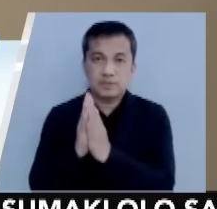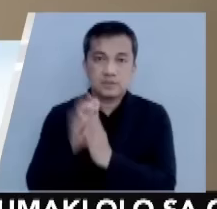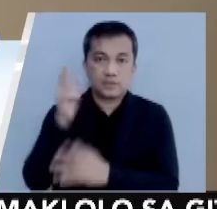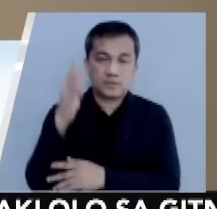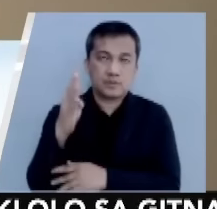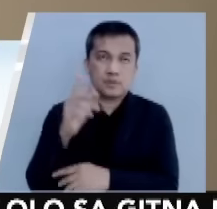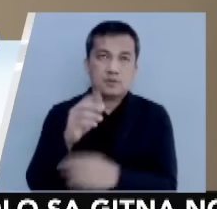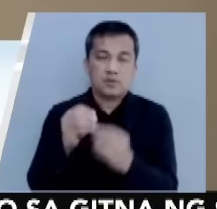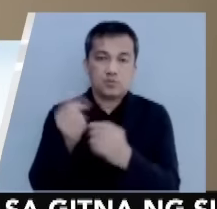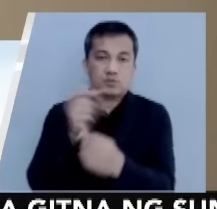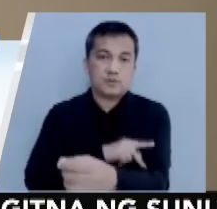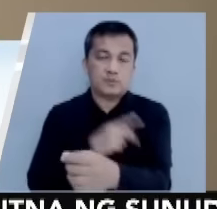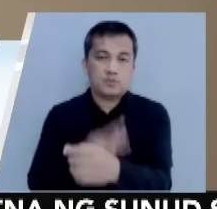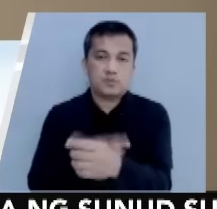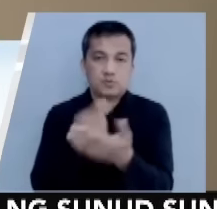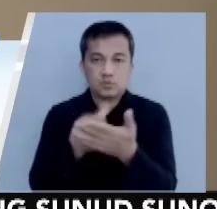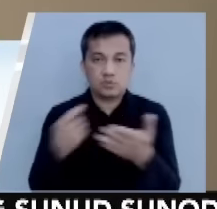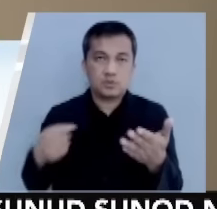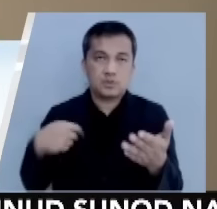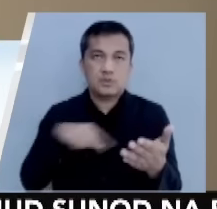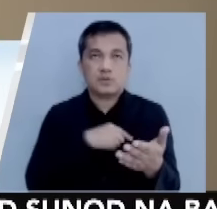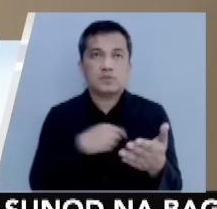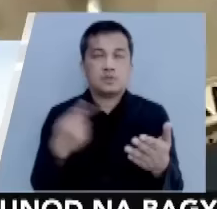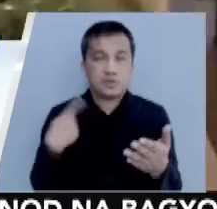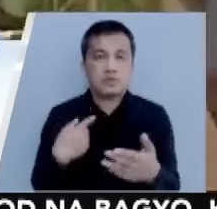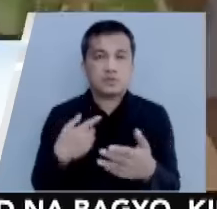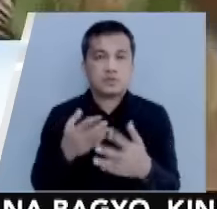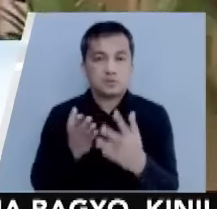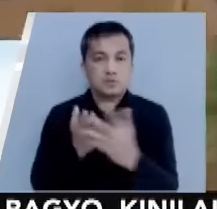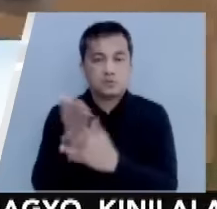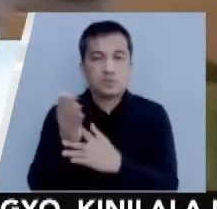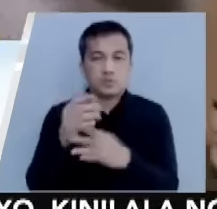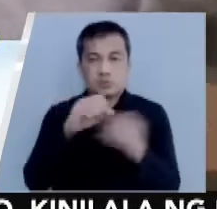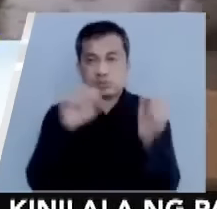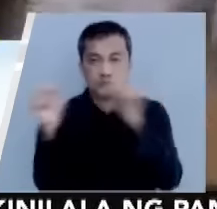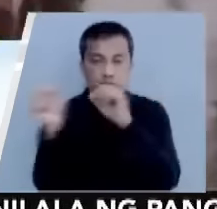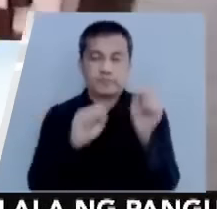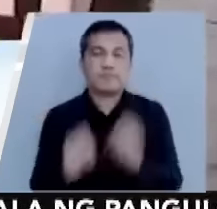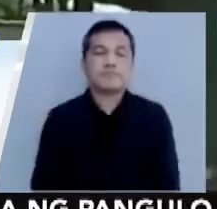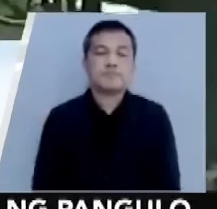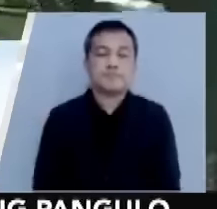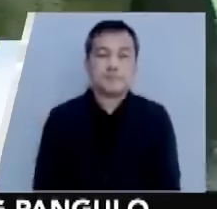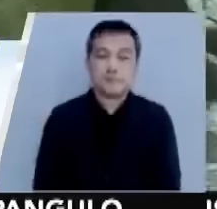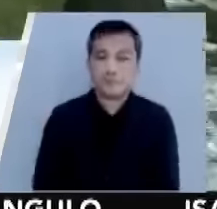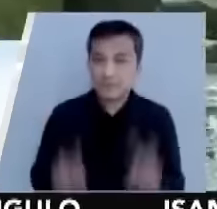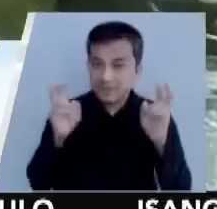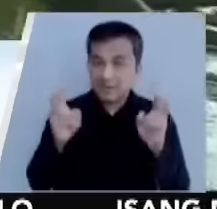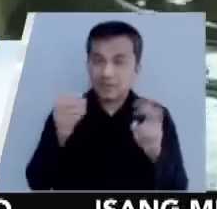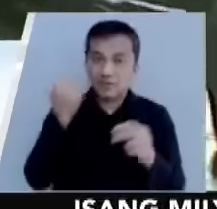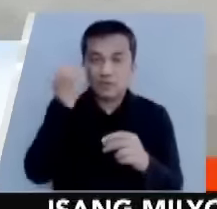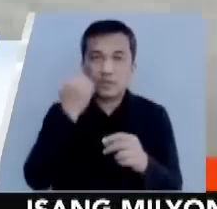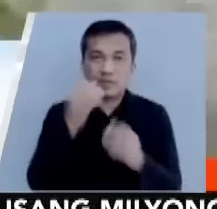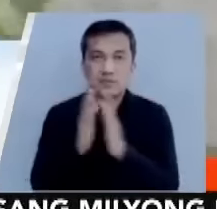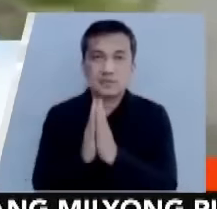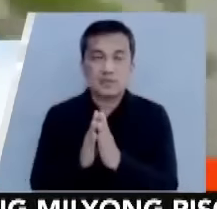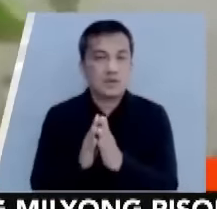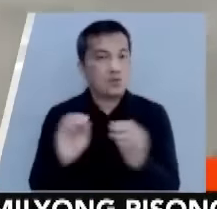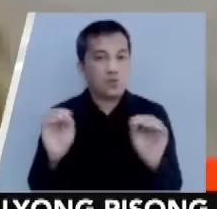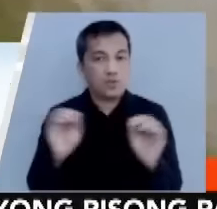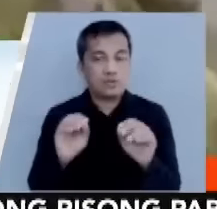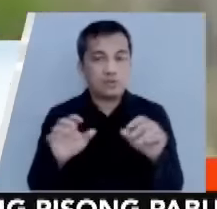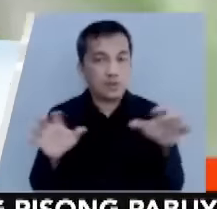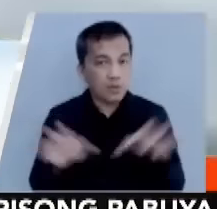tool that we have to weather these storms. Ika nga, kulang ang dasal kung walang kalakip na gawa.